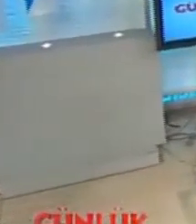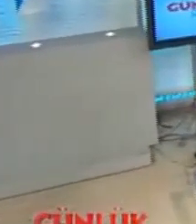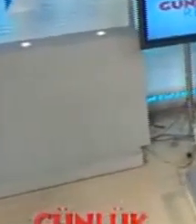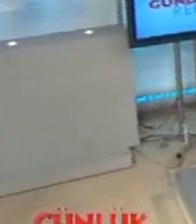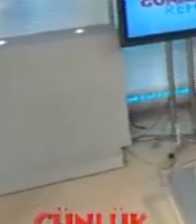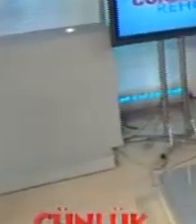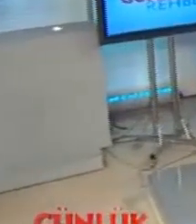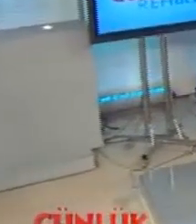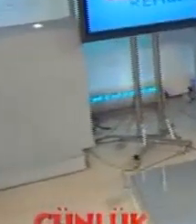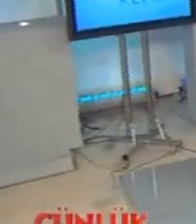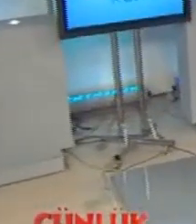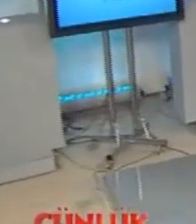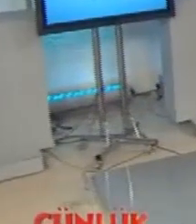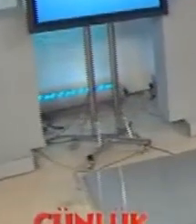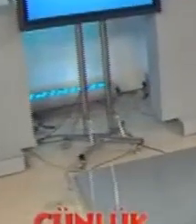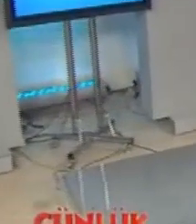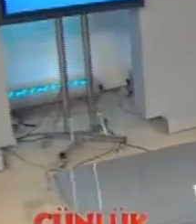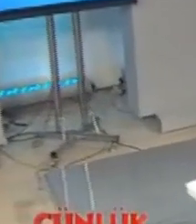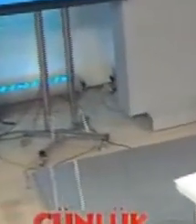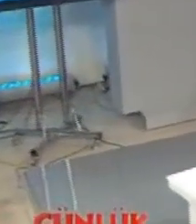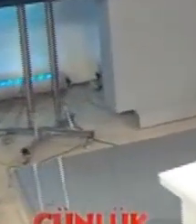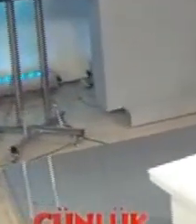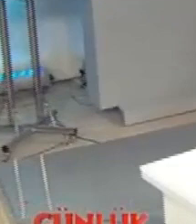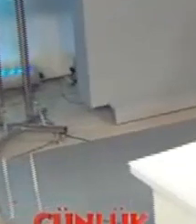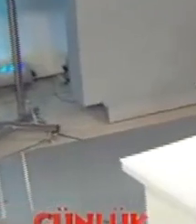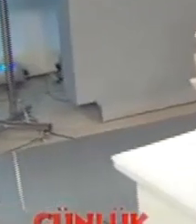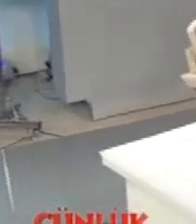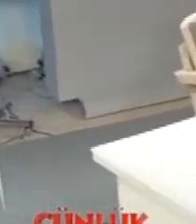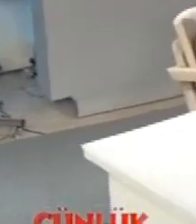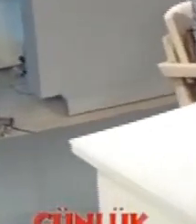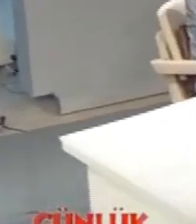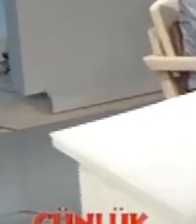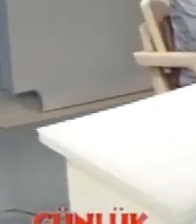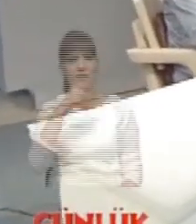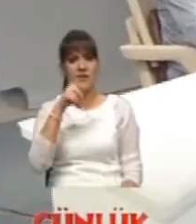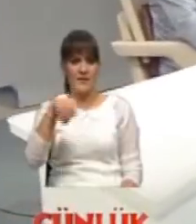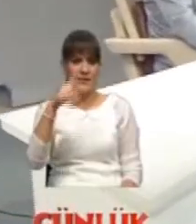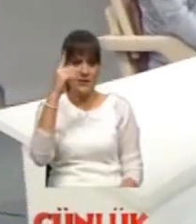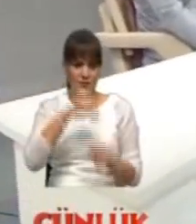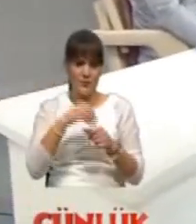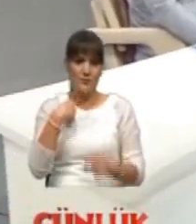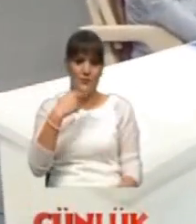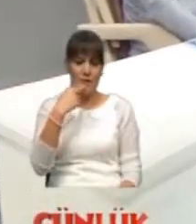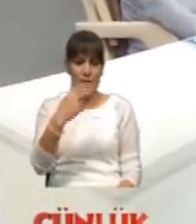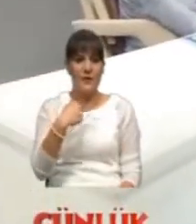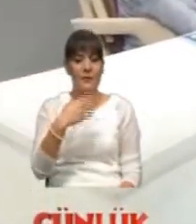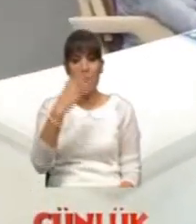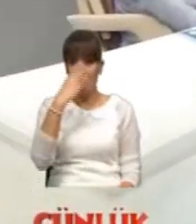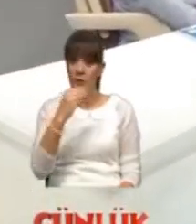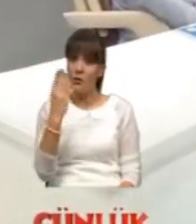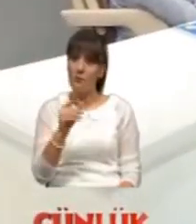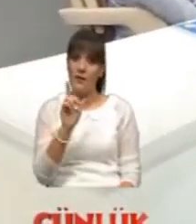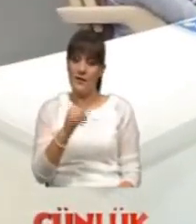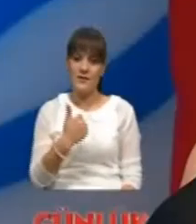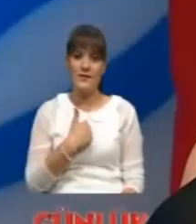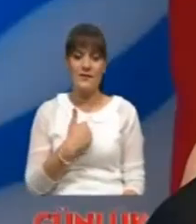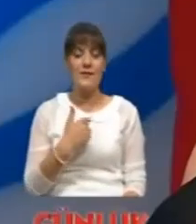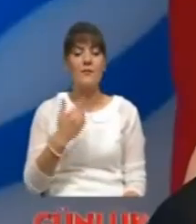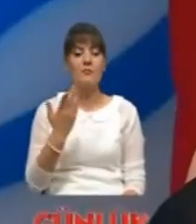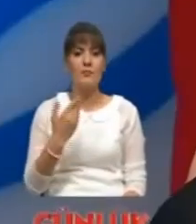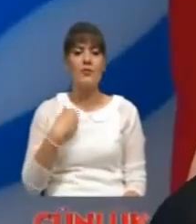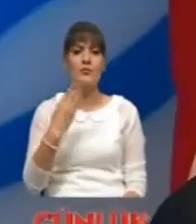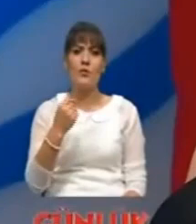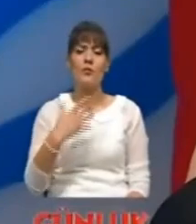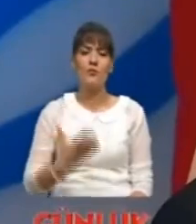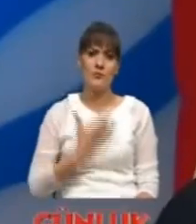Efendim hoş geldiniz. Teşekkür ederim. Nasılsınız? Hoş bulduk. Teşekkür ederim. Sağ olun. Şarkıları sizler için söylüyoruz. Çok teşekkür ederiz. Beğeniyor olmalısınız. Evet, bozduruz. Gerçekten. Vallahi